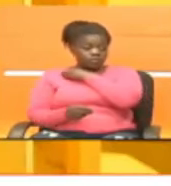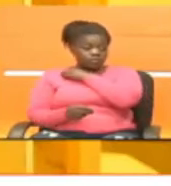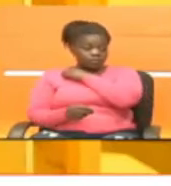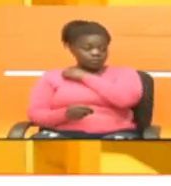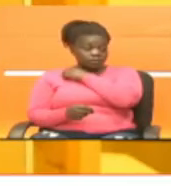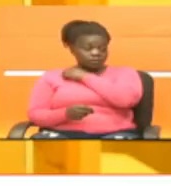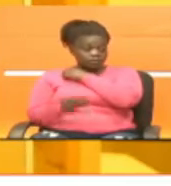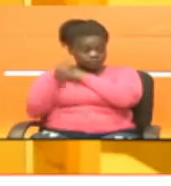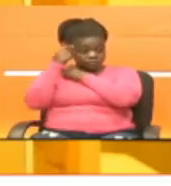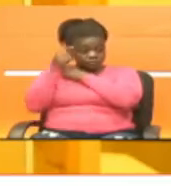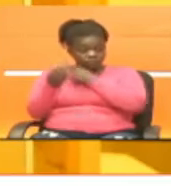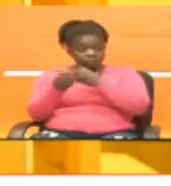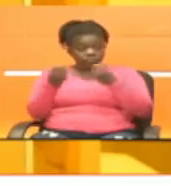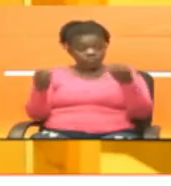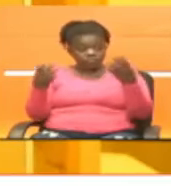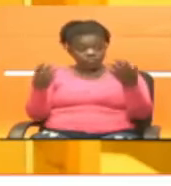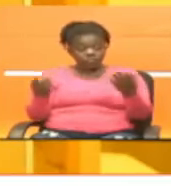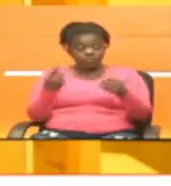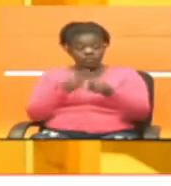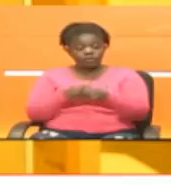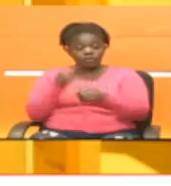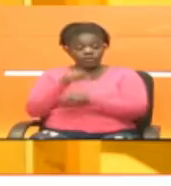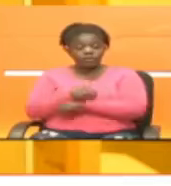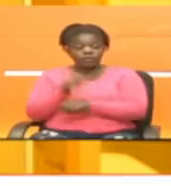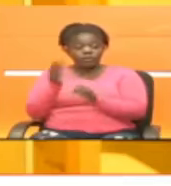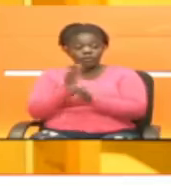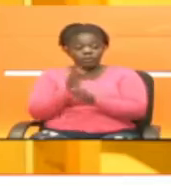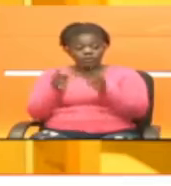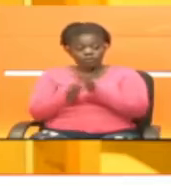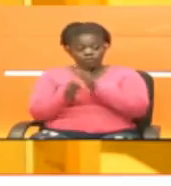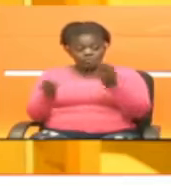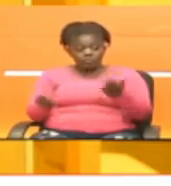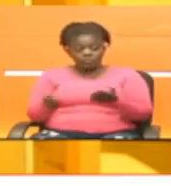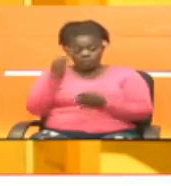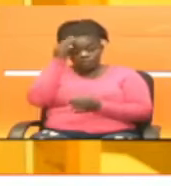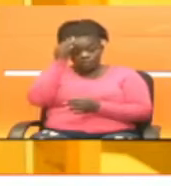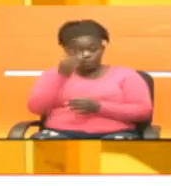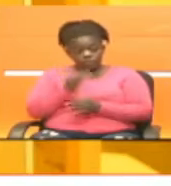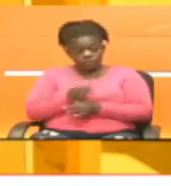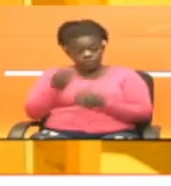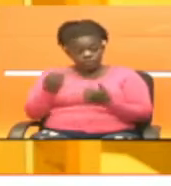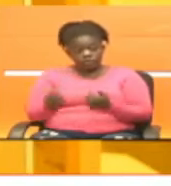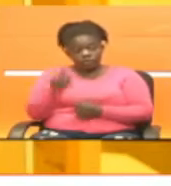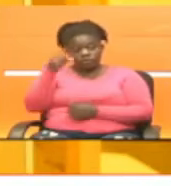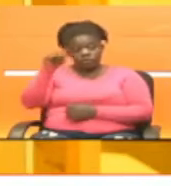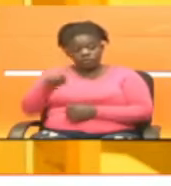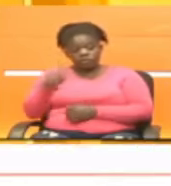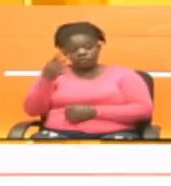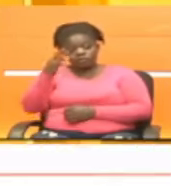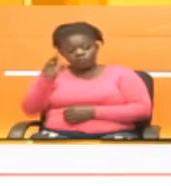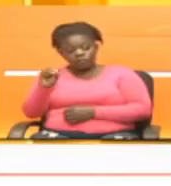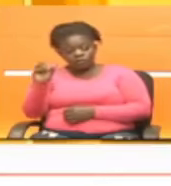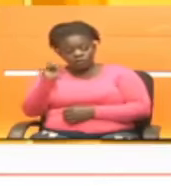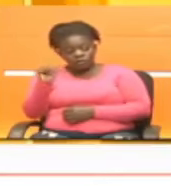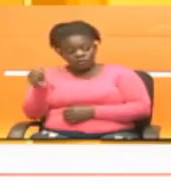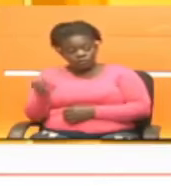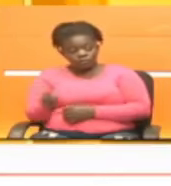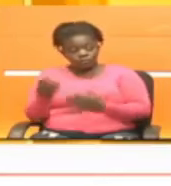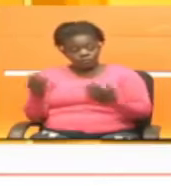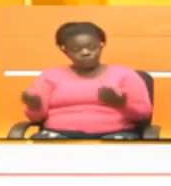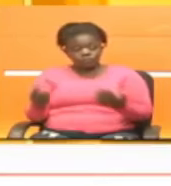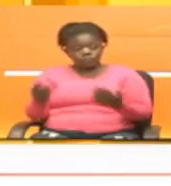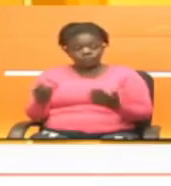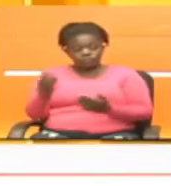colonial time, the schools were being built by the faiths. It was in the 1950s. That the colonial